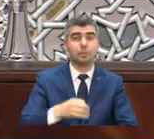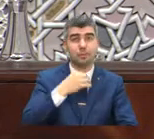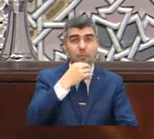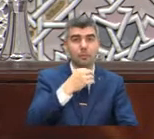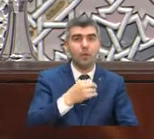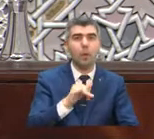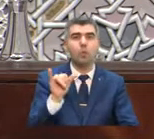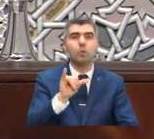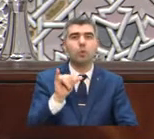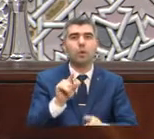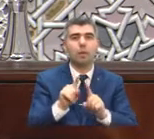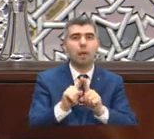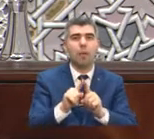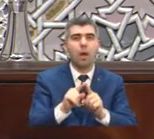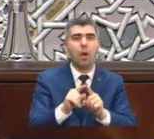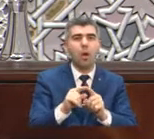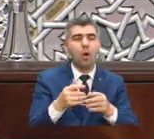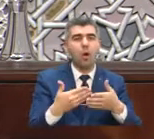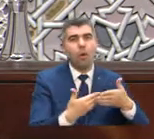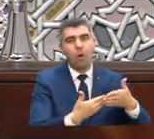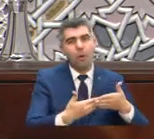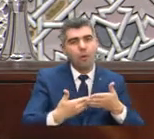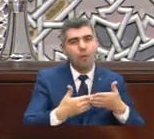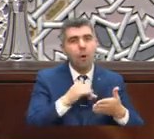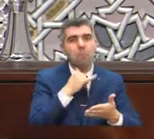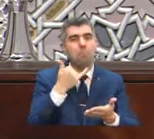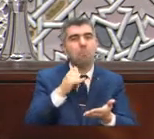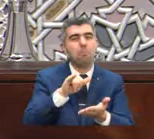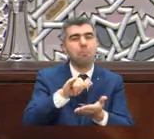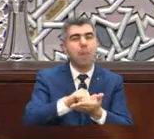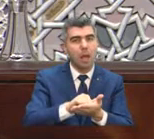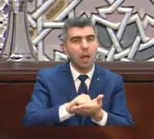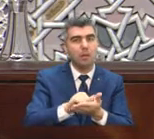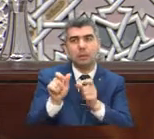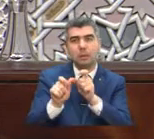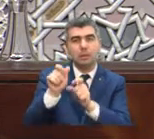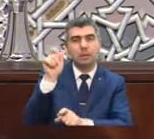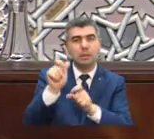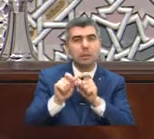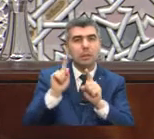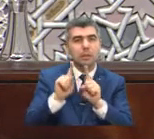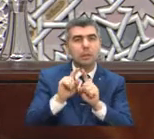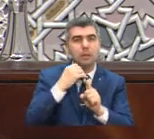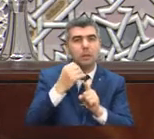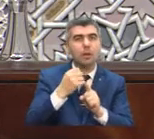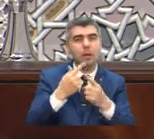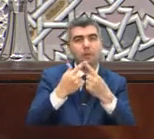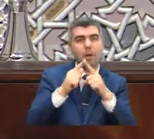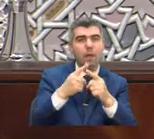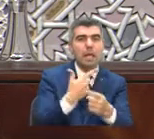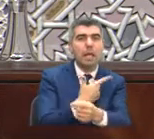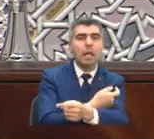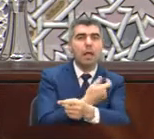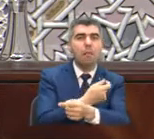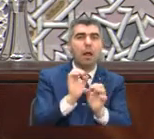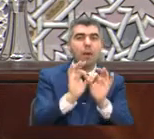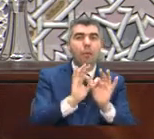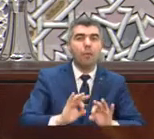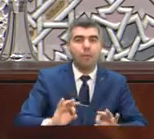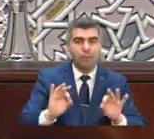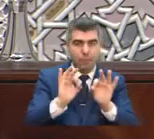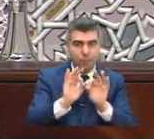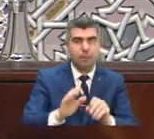وفاة الطفل رضيع، وتدهور الحالة الصحية لأطفال آخرين بسبب التلقيح عن الفريق الاستقلالي الوحدة والتعادلية،